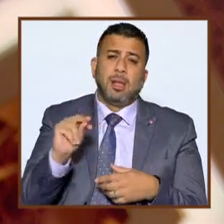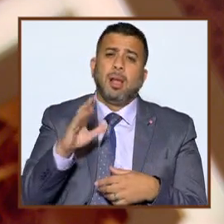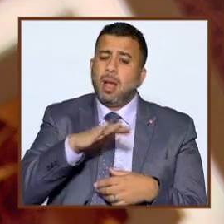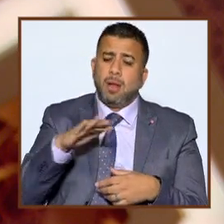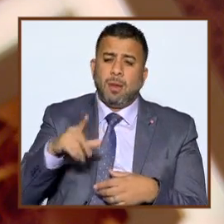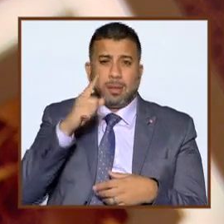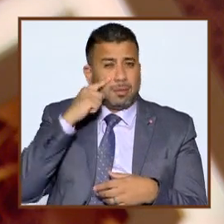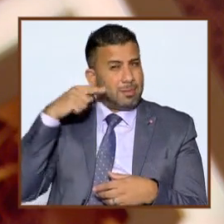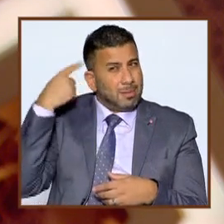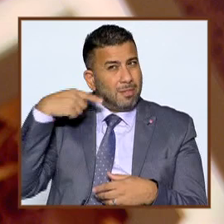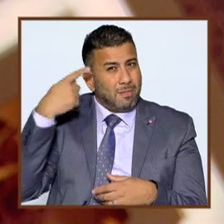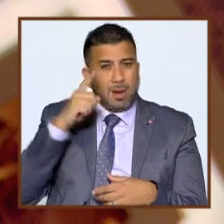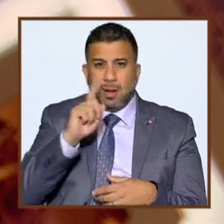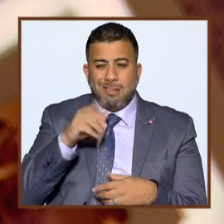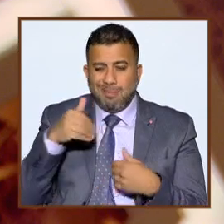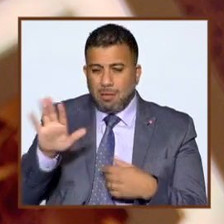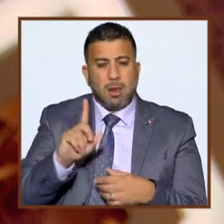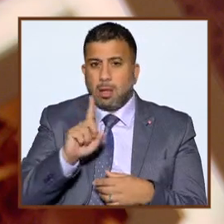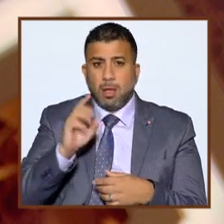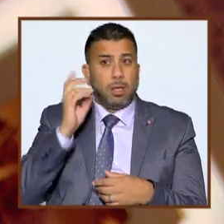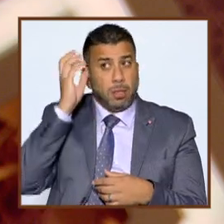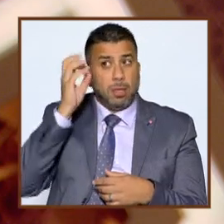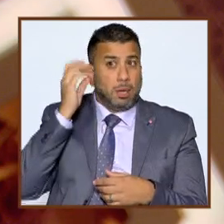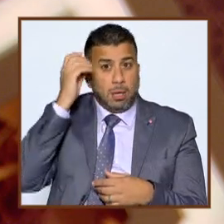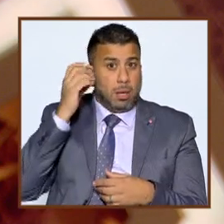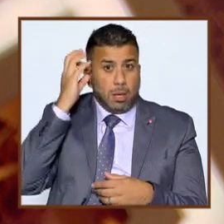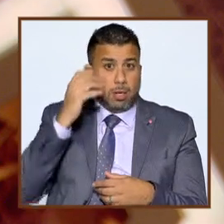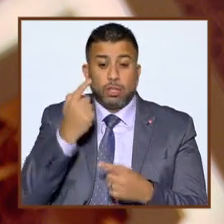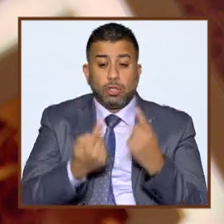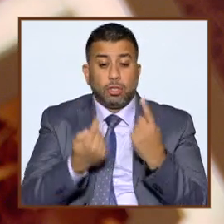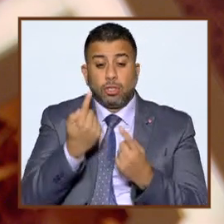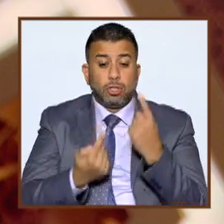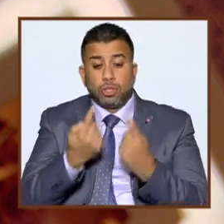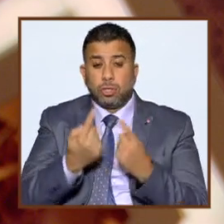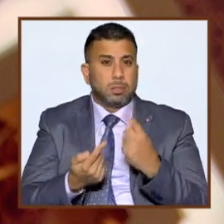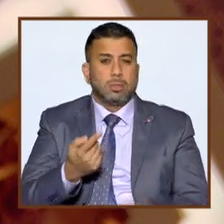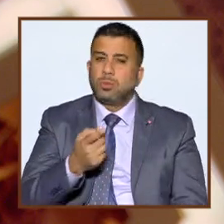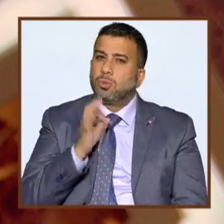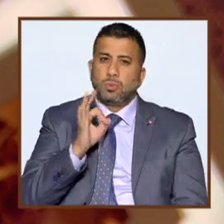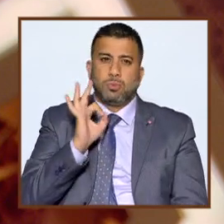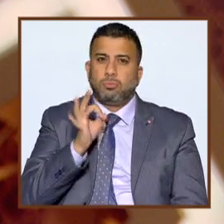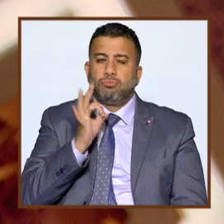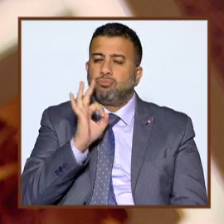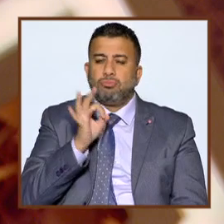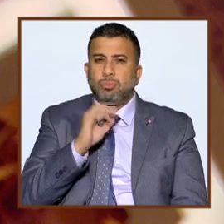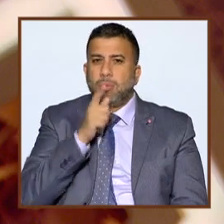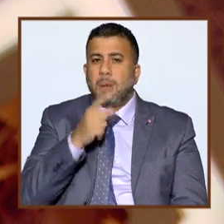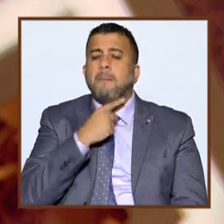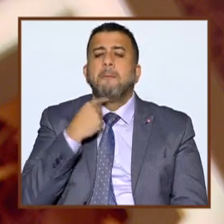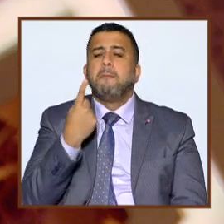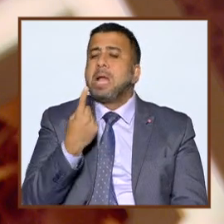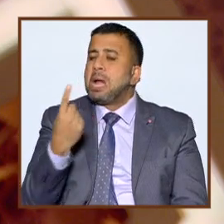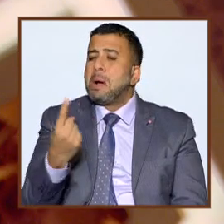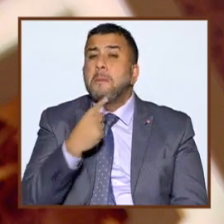تفكري بهذا، واحذري من الشيطان، الشيطان يوسوس. الشيطان سبحان الله العظيم يأتي بعض الناس اللي يتصدقون 100 درهم